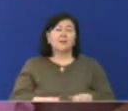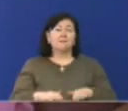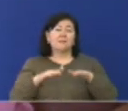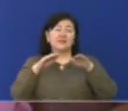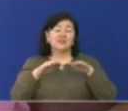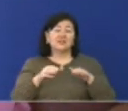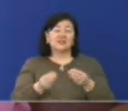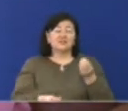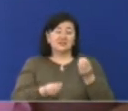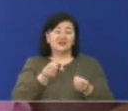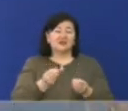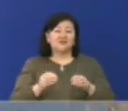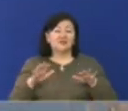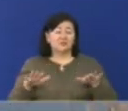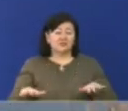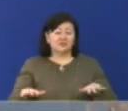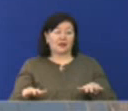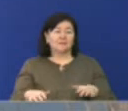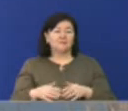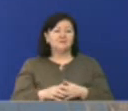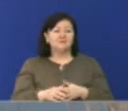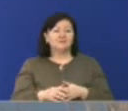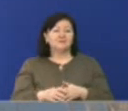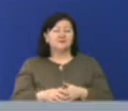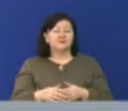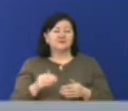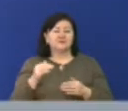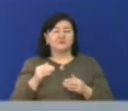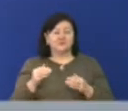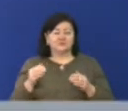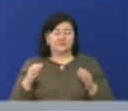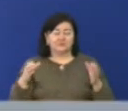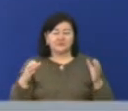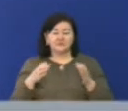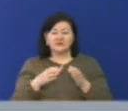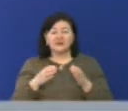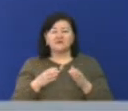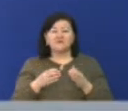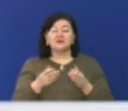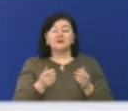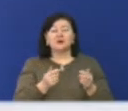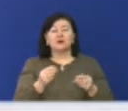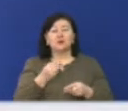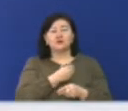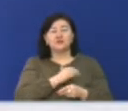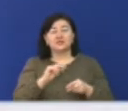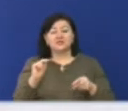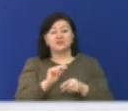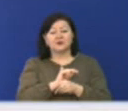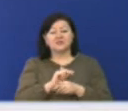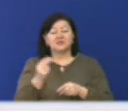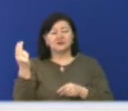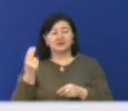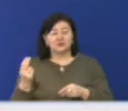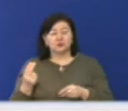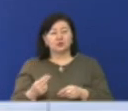Они распределены по отдельности. Фирмы города Нур-Султан намерены отремонтировать 2,5 километра набережной Иртыша в поселке Мирный.